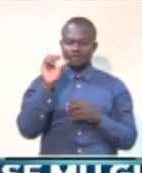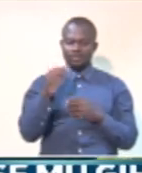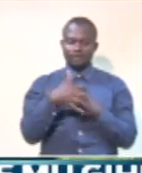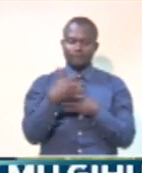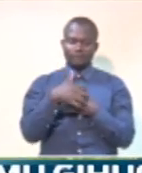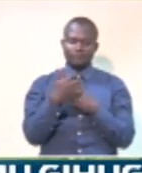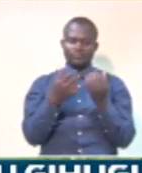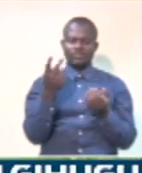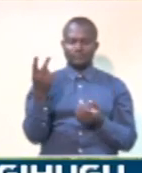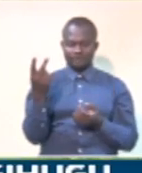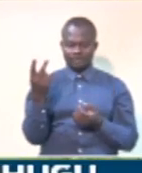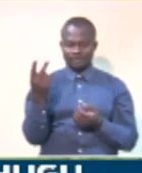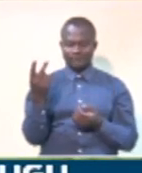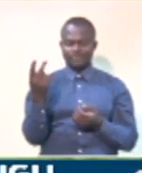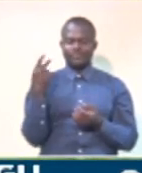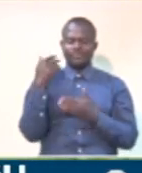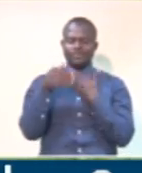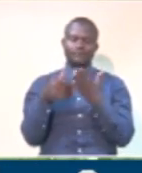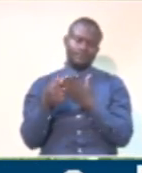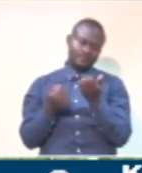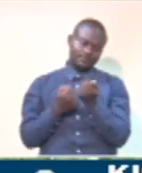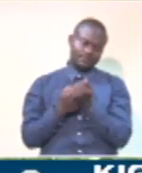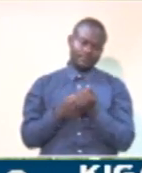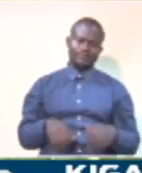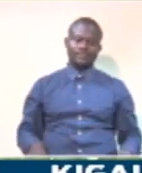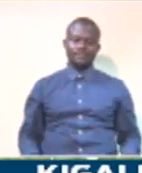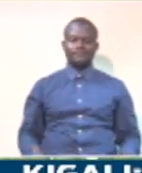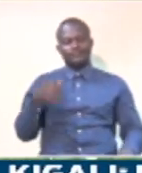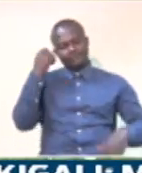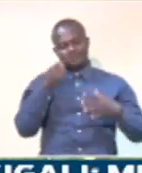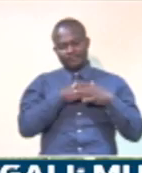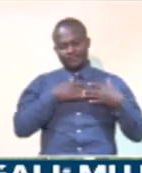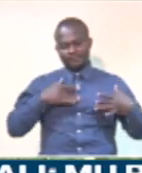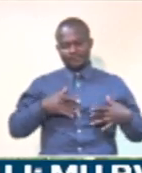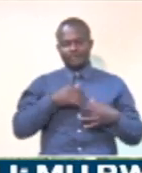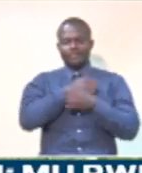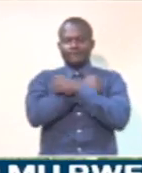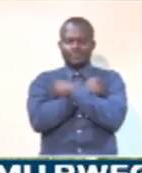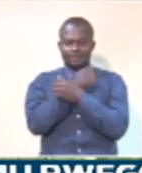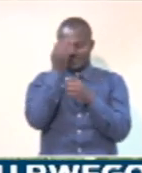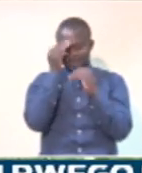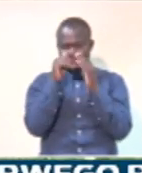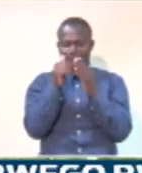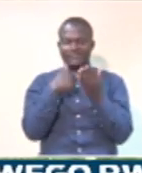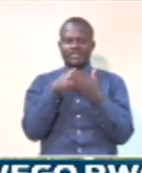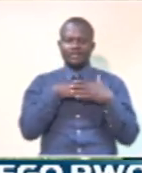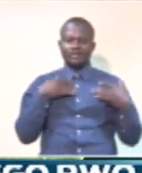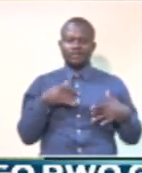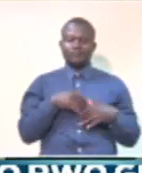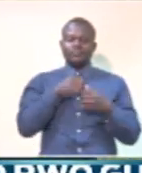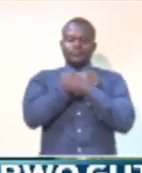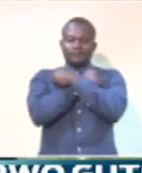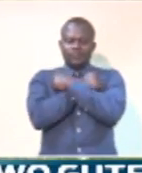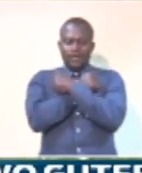bakomeretse babiri tuza tubazanye nyine ni umutima w'urukundo ni ukugira umutima w'urukundo kugira